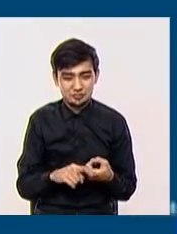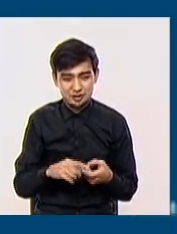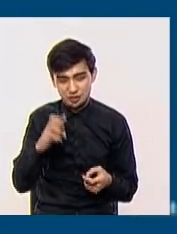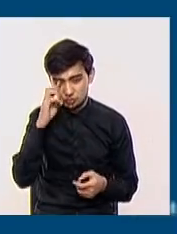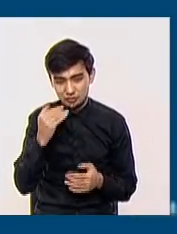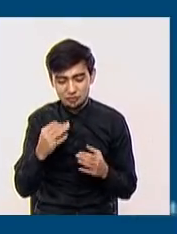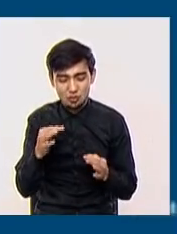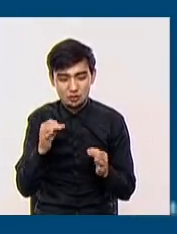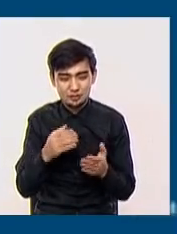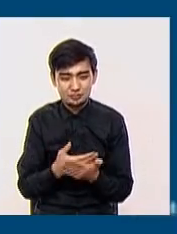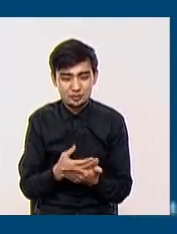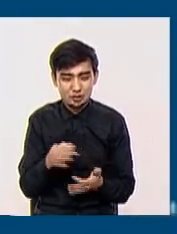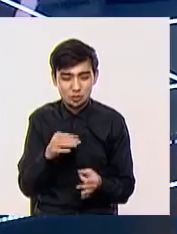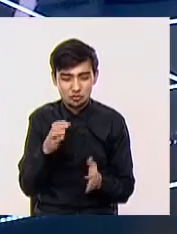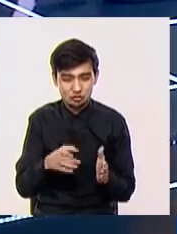государства.